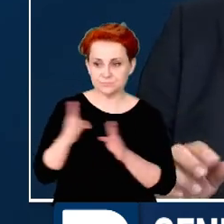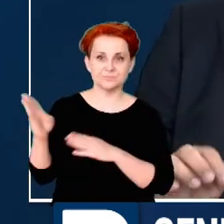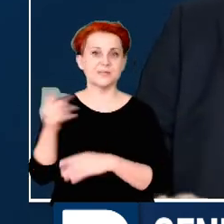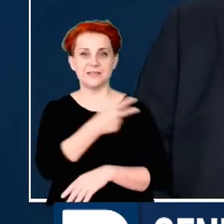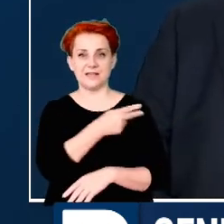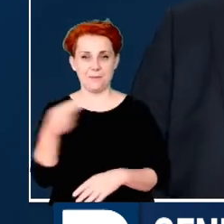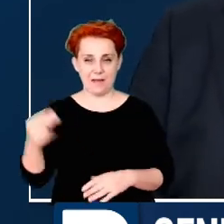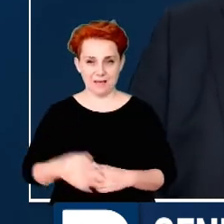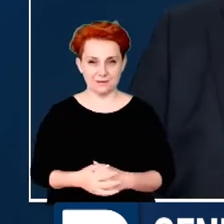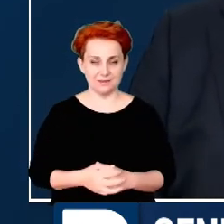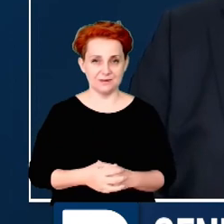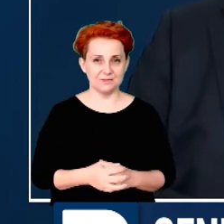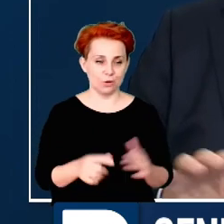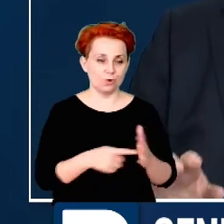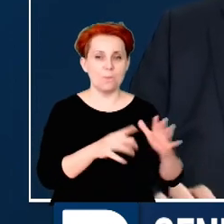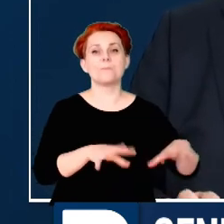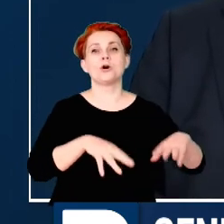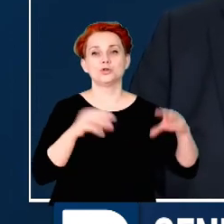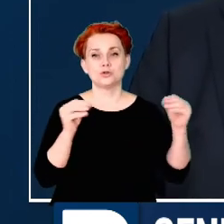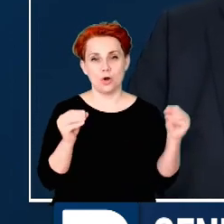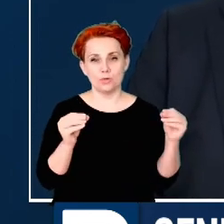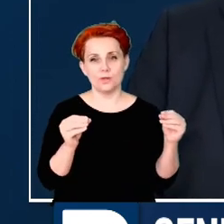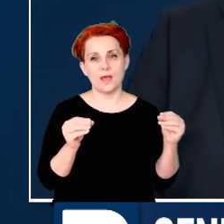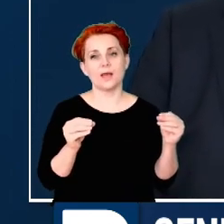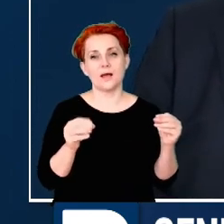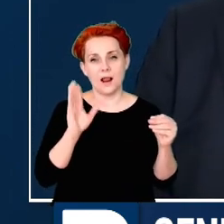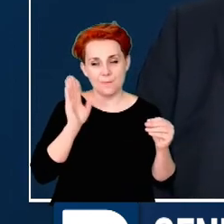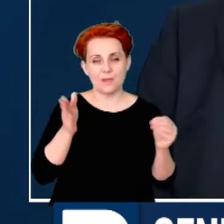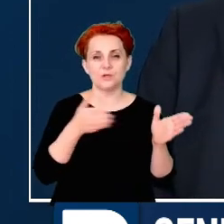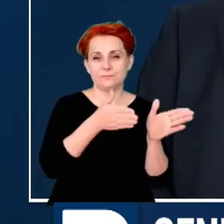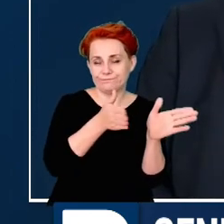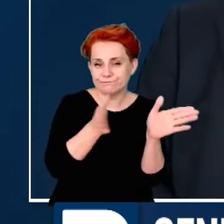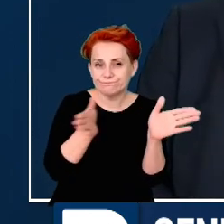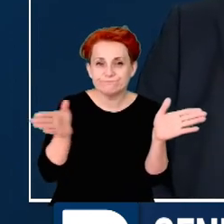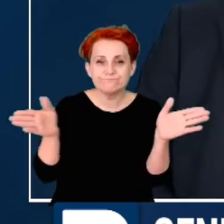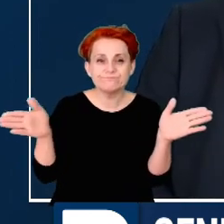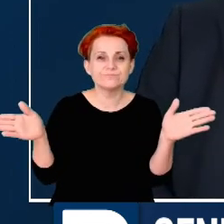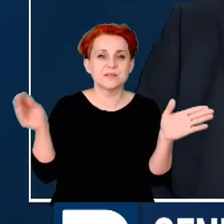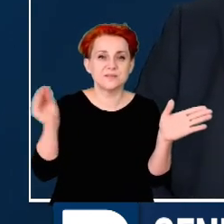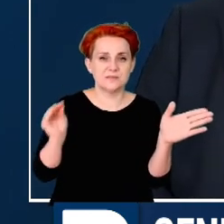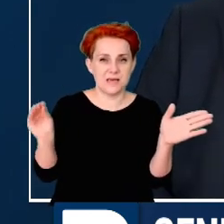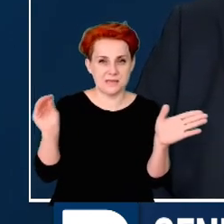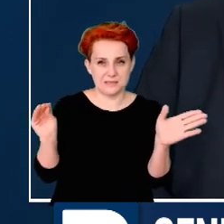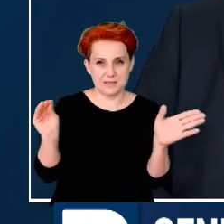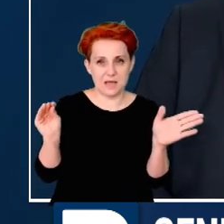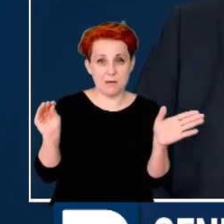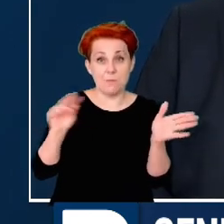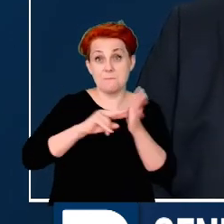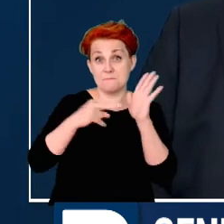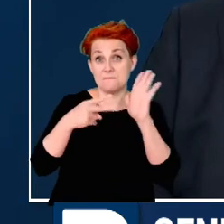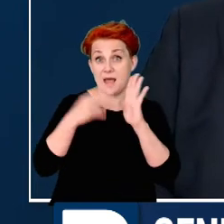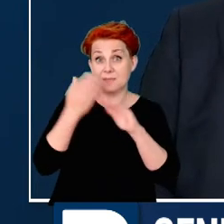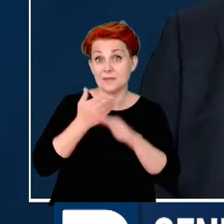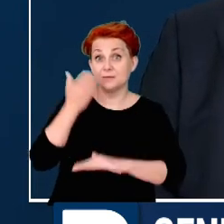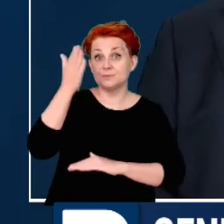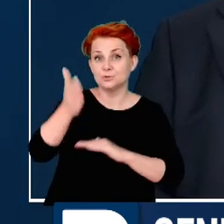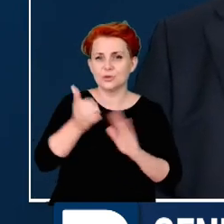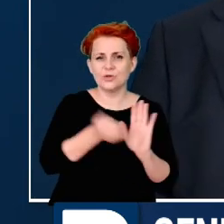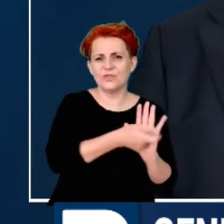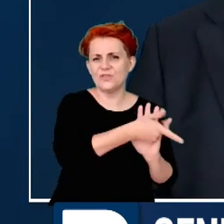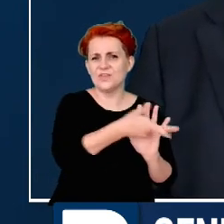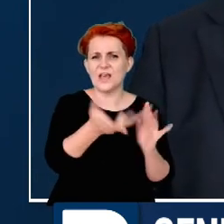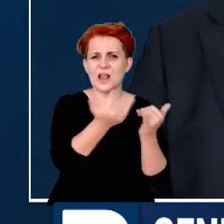żeby rozpocząć od tego. No, ale rozumiemy to szerzej, dlatego że zakładamy, że w przyszłości interdyscyplinarność